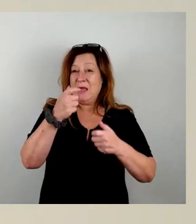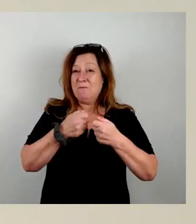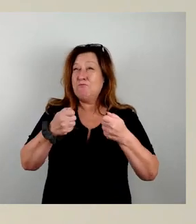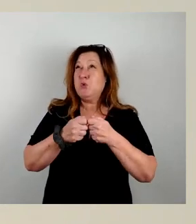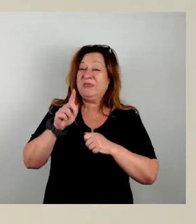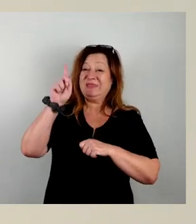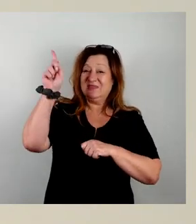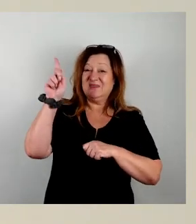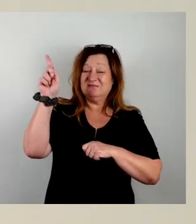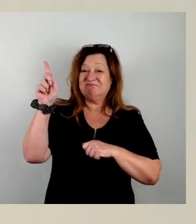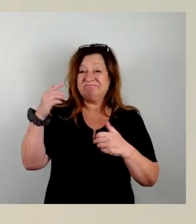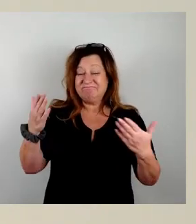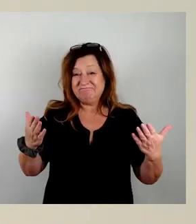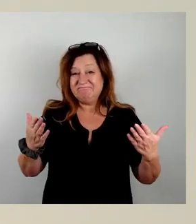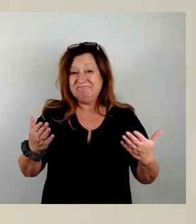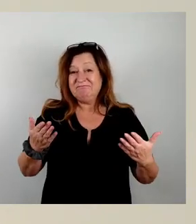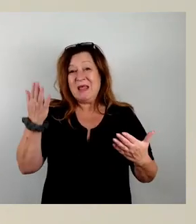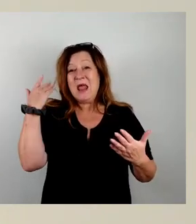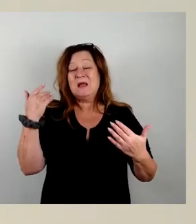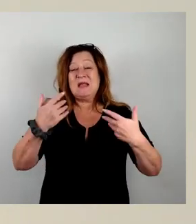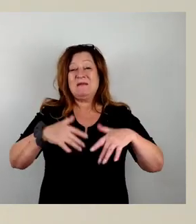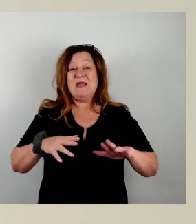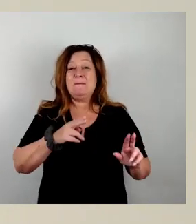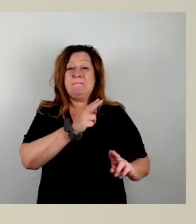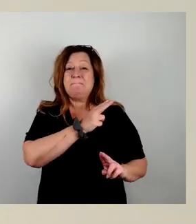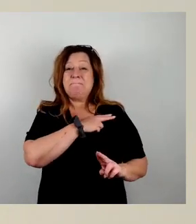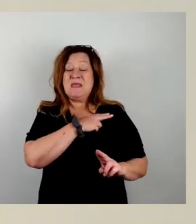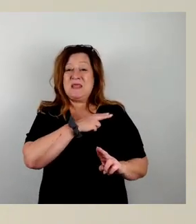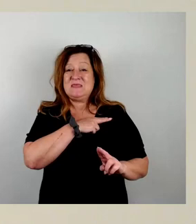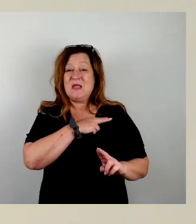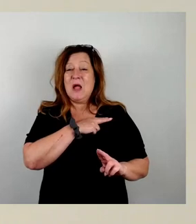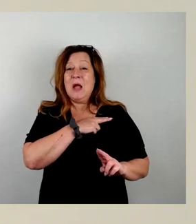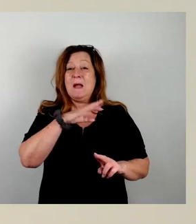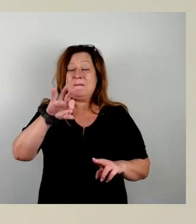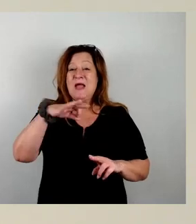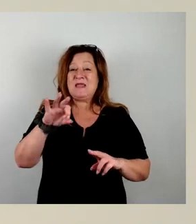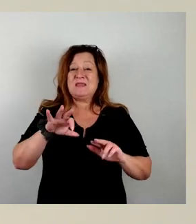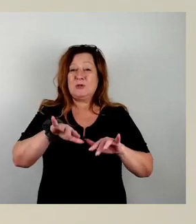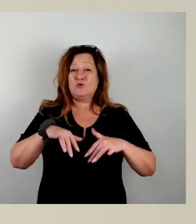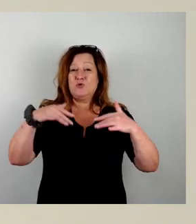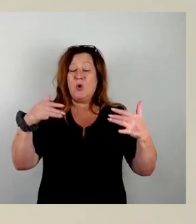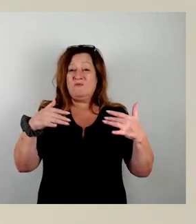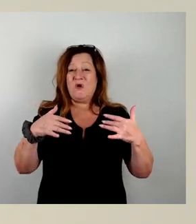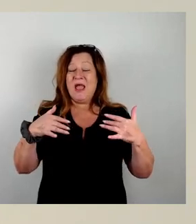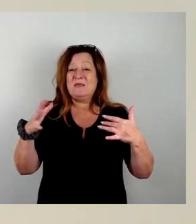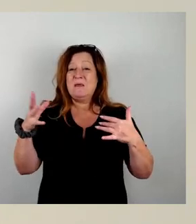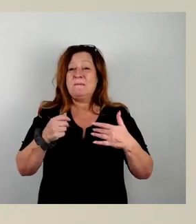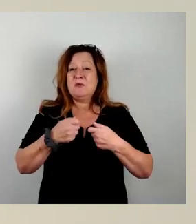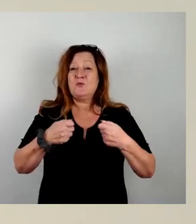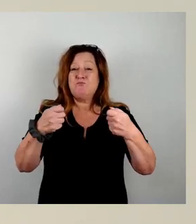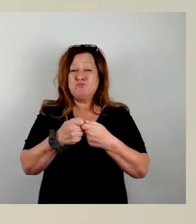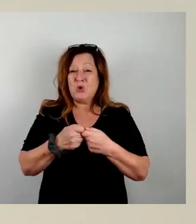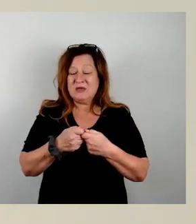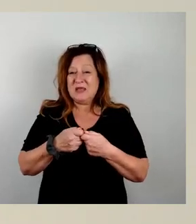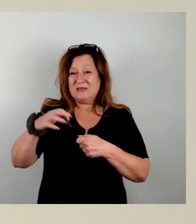die Ergebnisse der Ministerpräsidentenkonferenz mit dem Bundeskanzler sich vor Augen zu führen. Das Thema Finanzierung Deutschland-Ticket